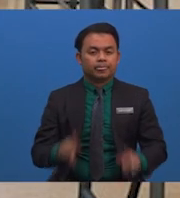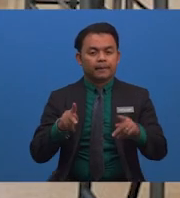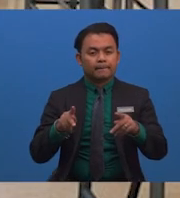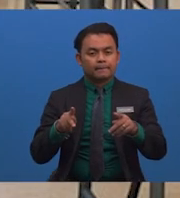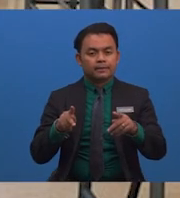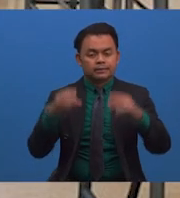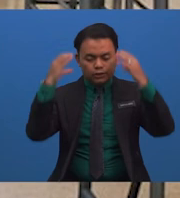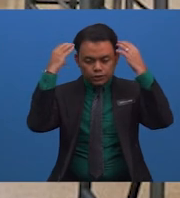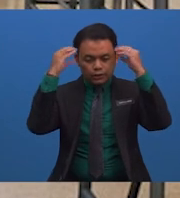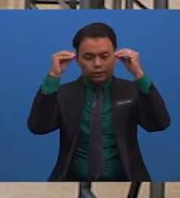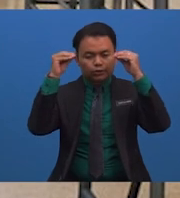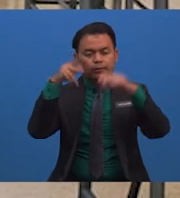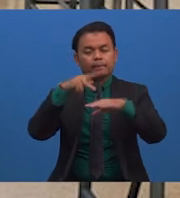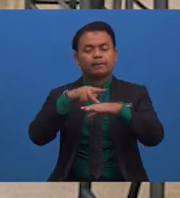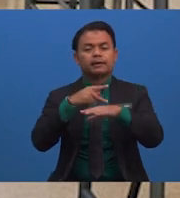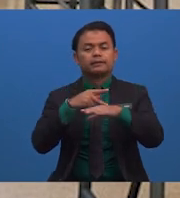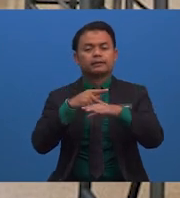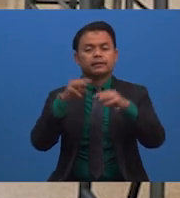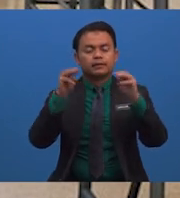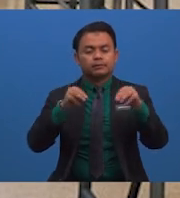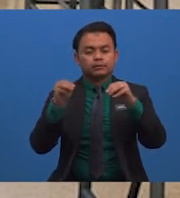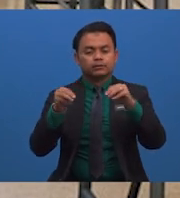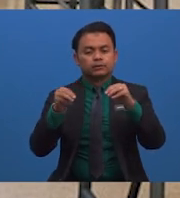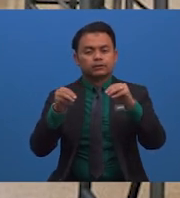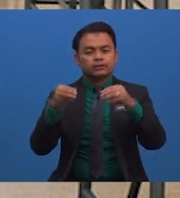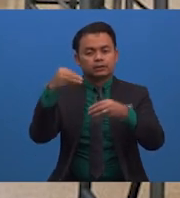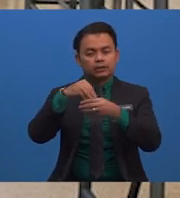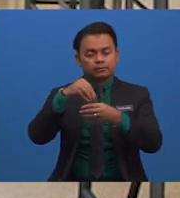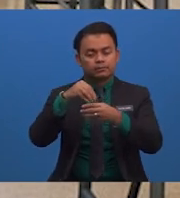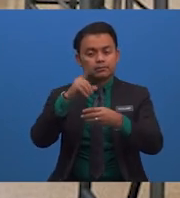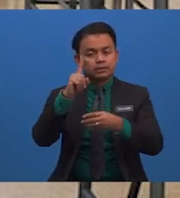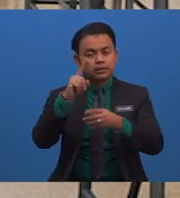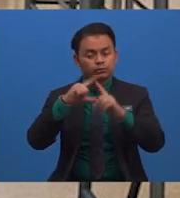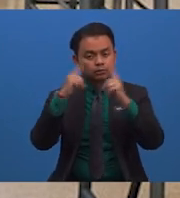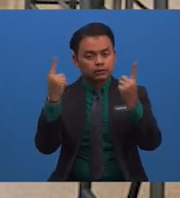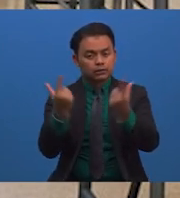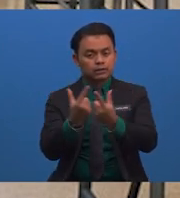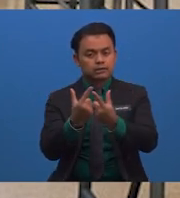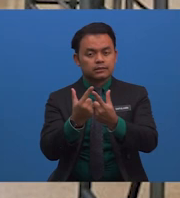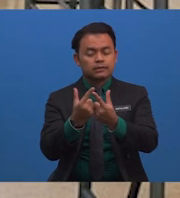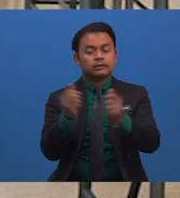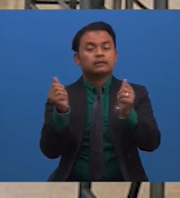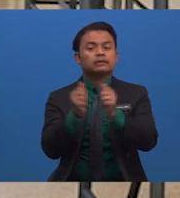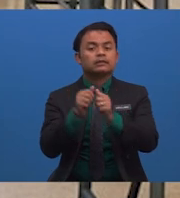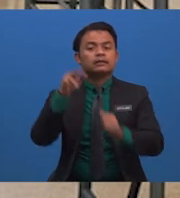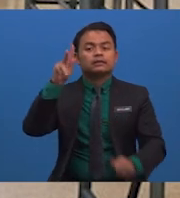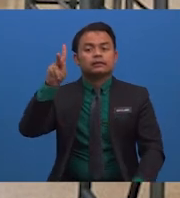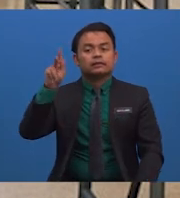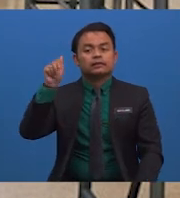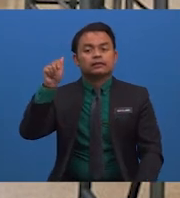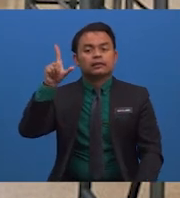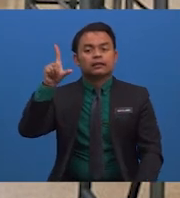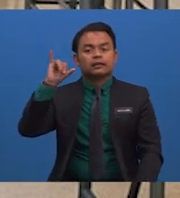dalam satu kelas dengan panggilan kalian sebagai merujuk kepada semua